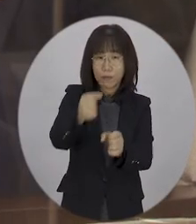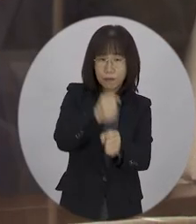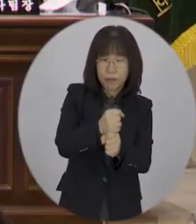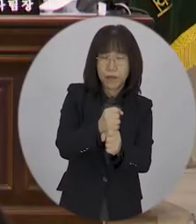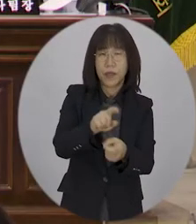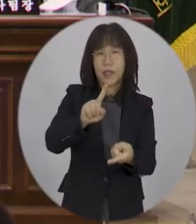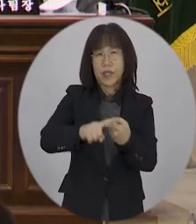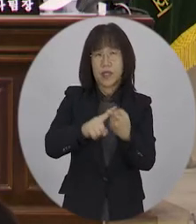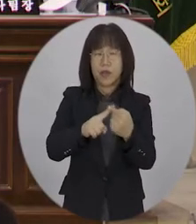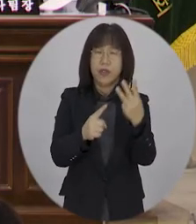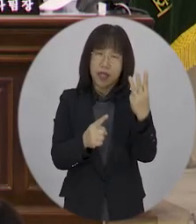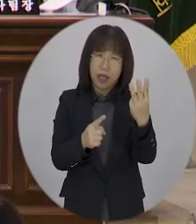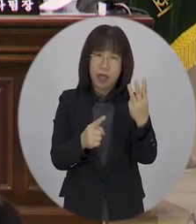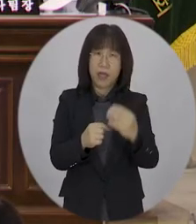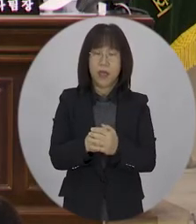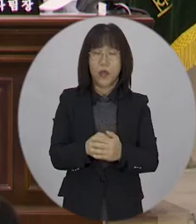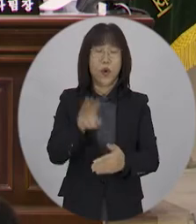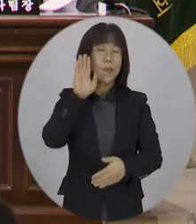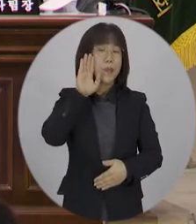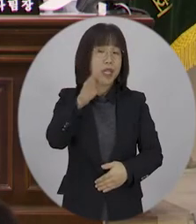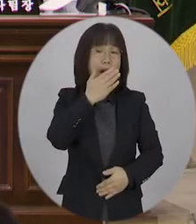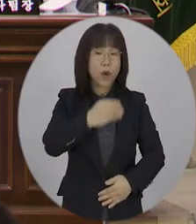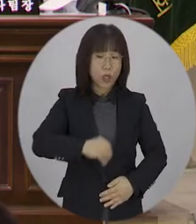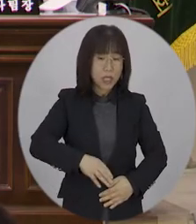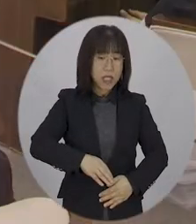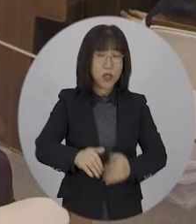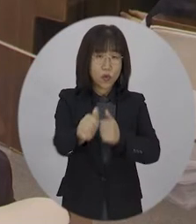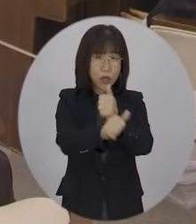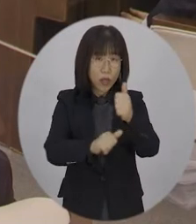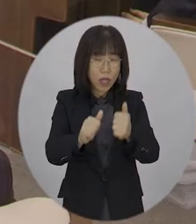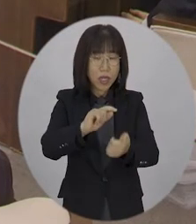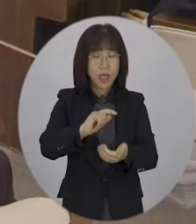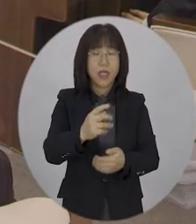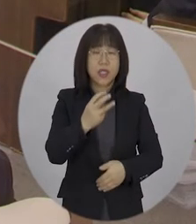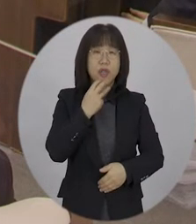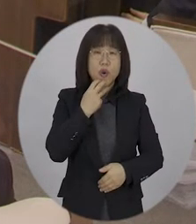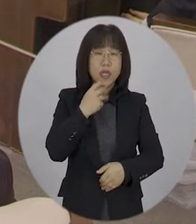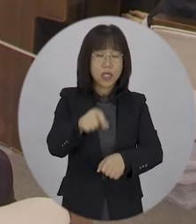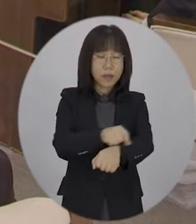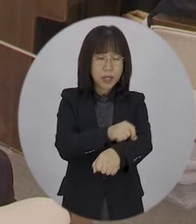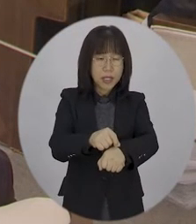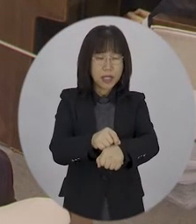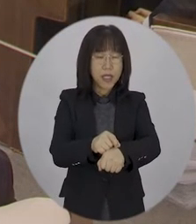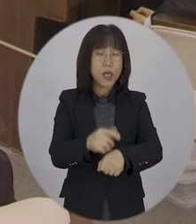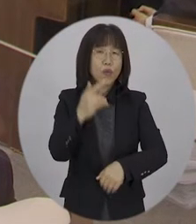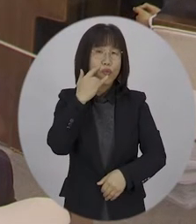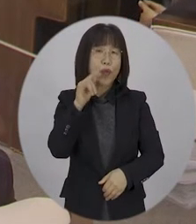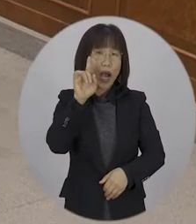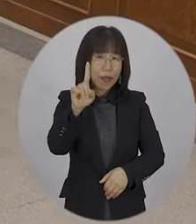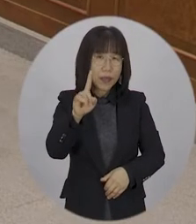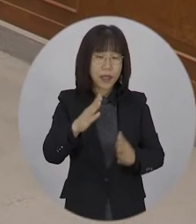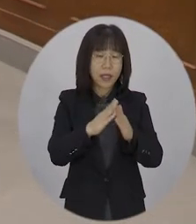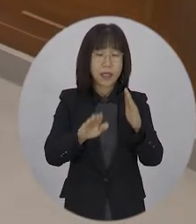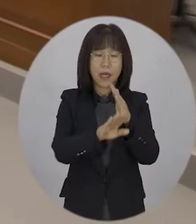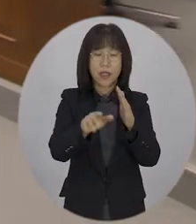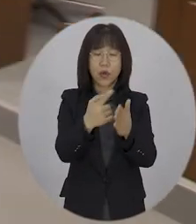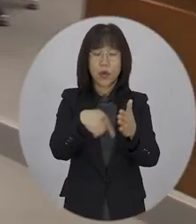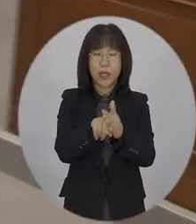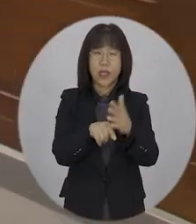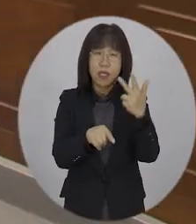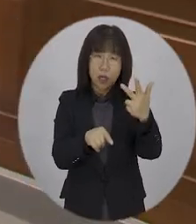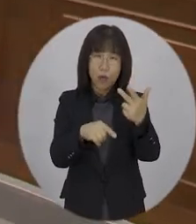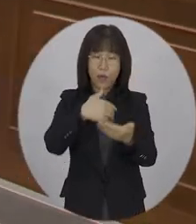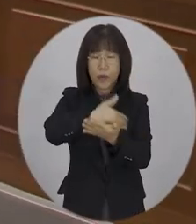4건의 안건이 의결 됐습니다 또 미래 복지 위원회 에서는 서울특별시 강서구 한부모가족 지원에 관한 조례